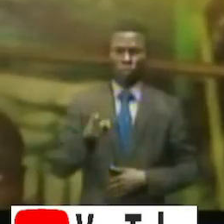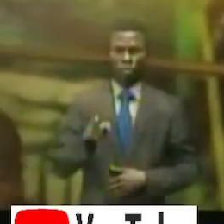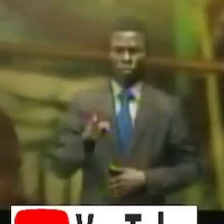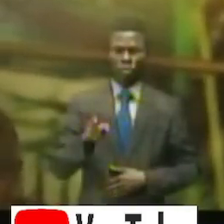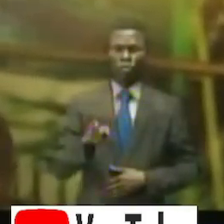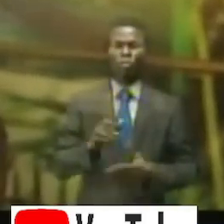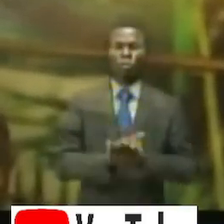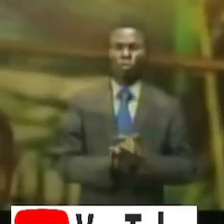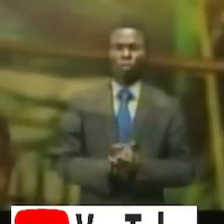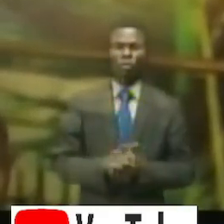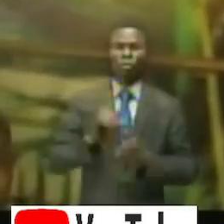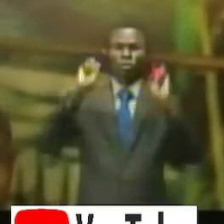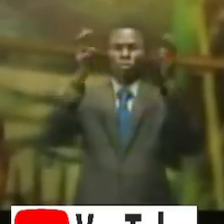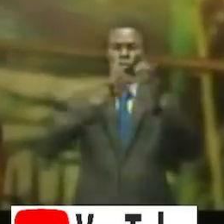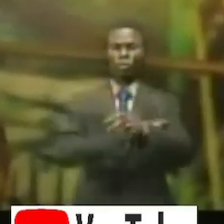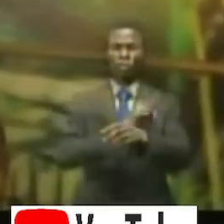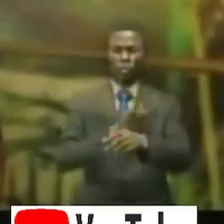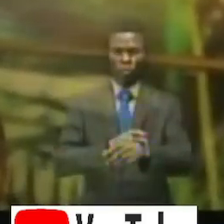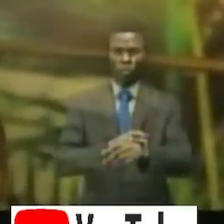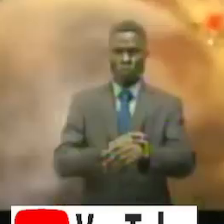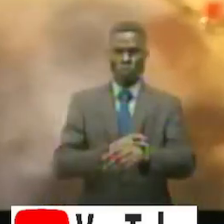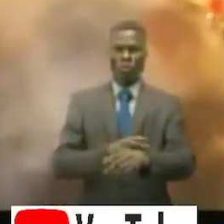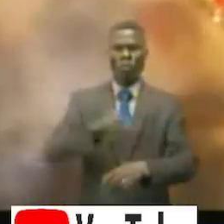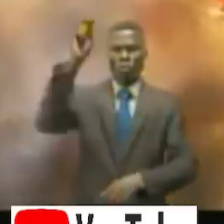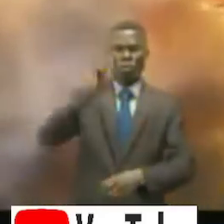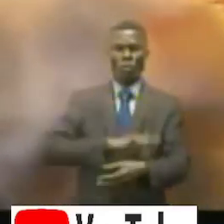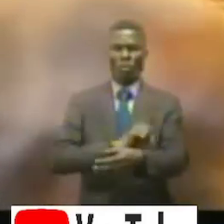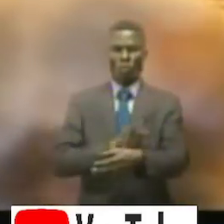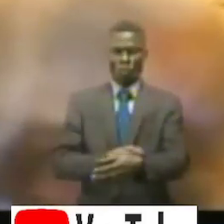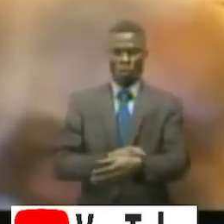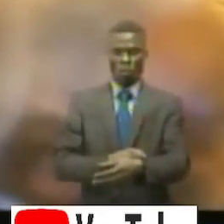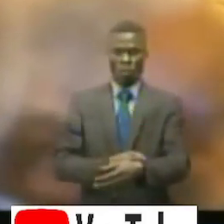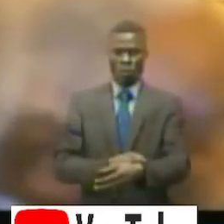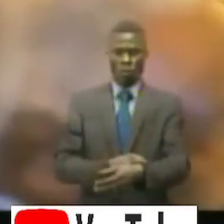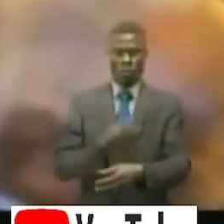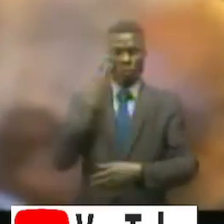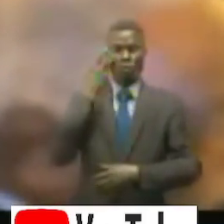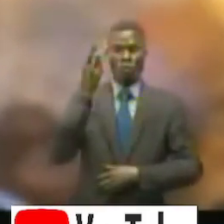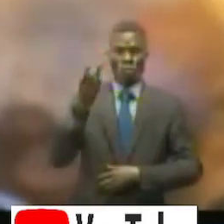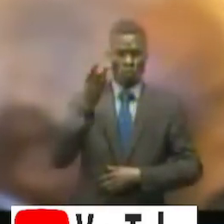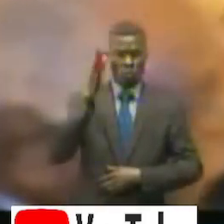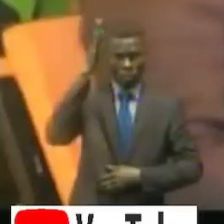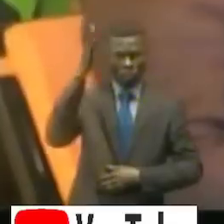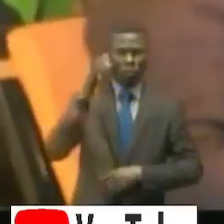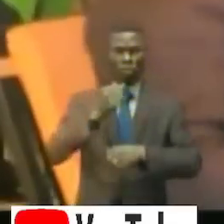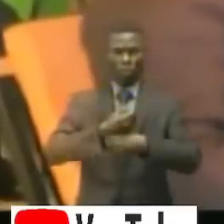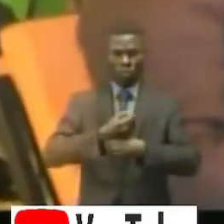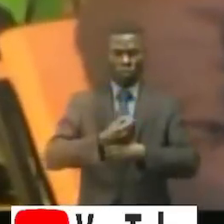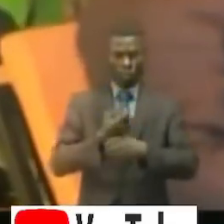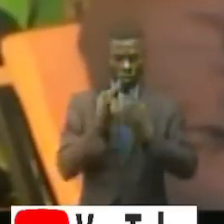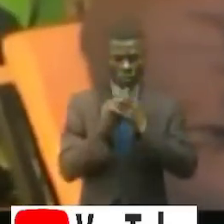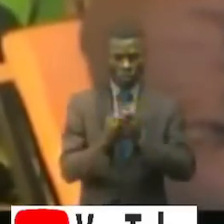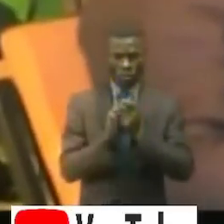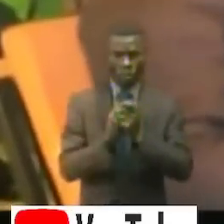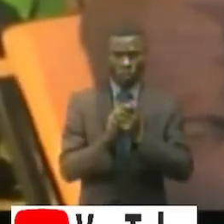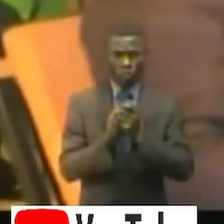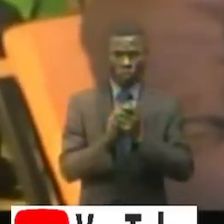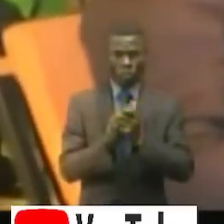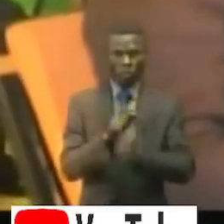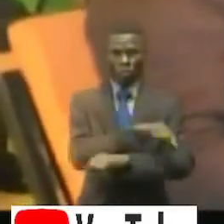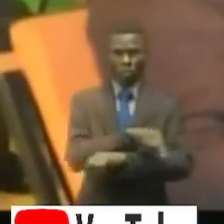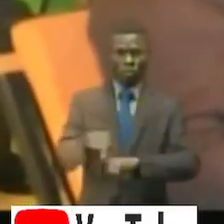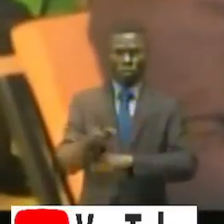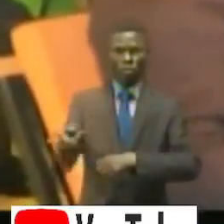Cachal, à Goma, chef-lieu de la province du Nord Kivu. La perspective, c'est l'installation dans les tout prochains jours d'une